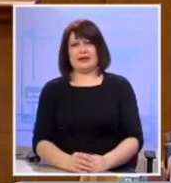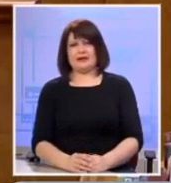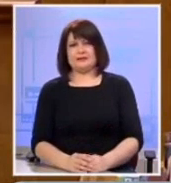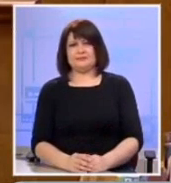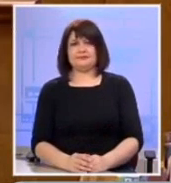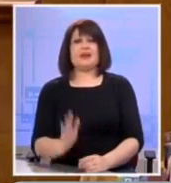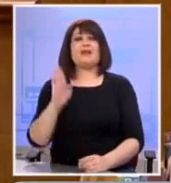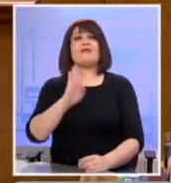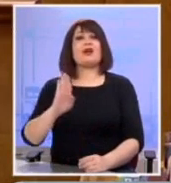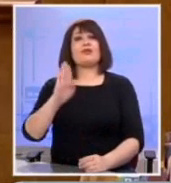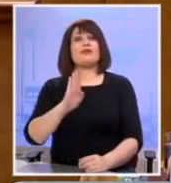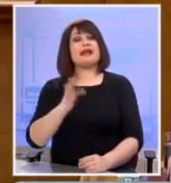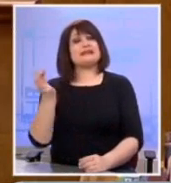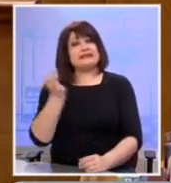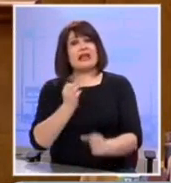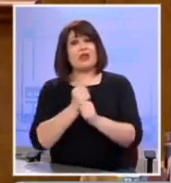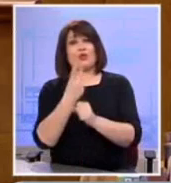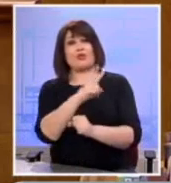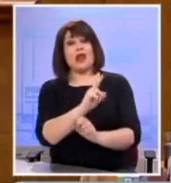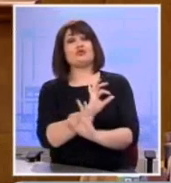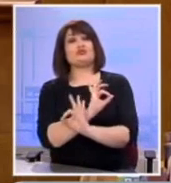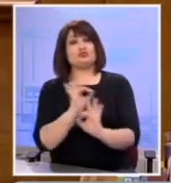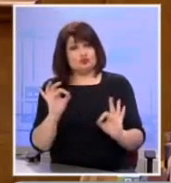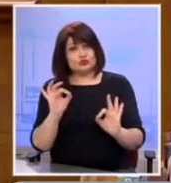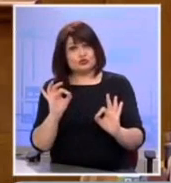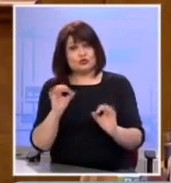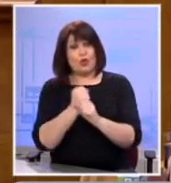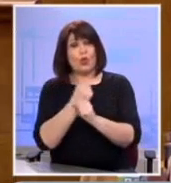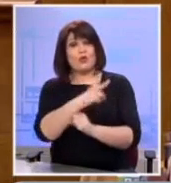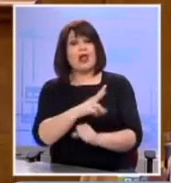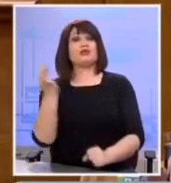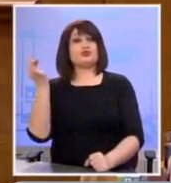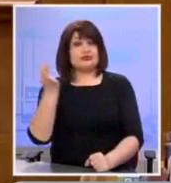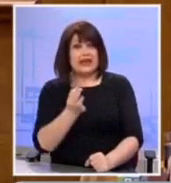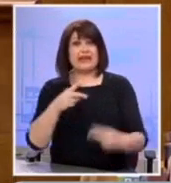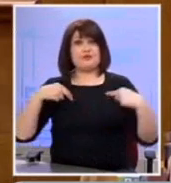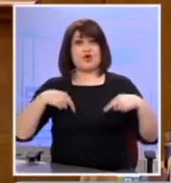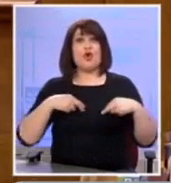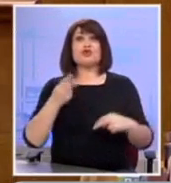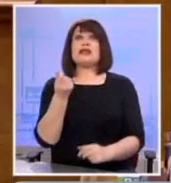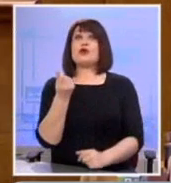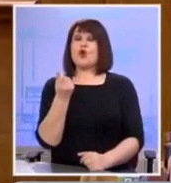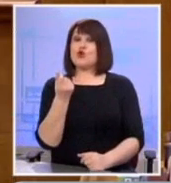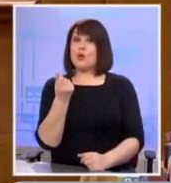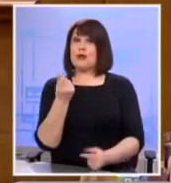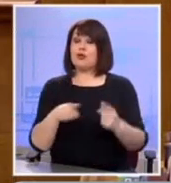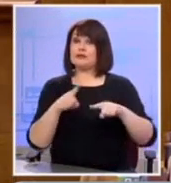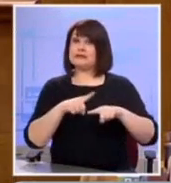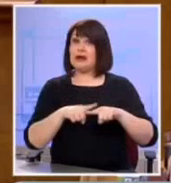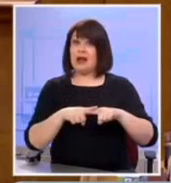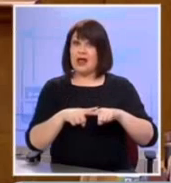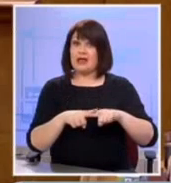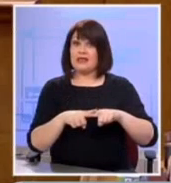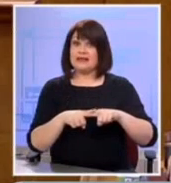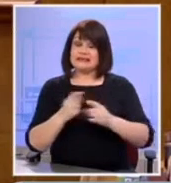κύριος Βαρουφάκης έκανε άριστα τη δουλειά του, κάνει άριστα τη δουλειά του, είναι ο υπουργός οικονομικών της χώρας και